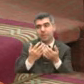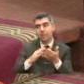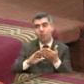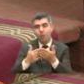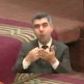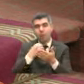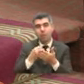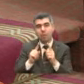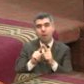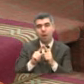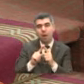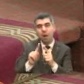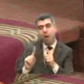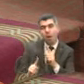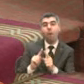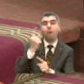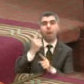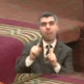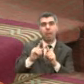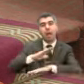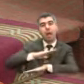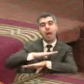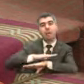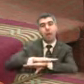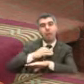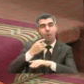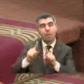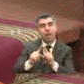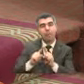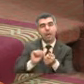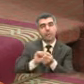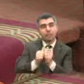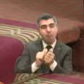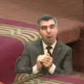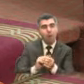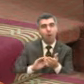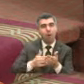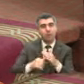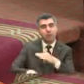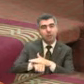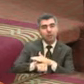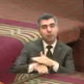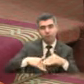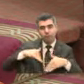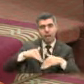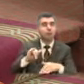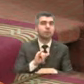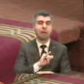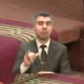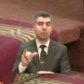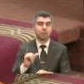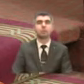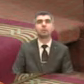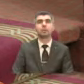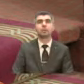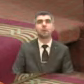دولية، وليس من أخلاقنا شغب لا في الملاعب ولا في الشوارع، ولكن هذه الظاهرة طبعا هي